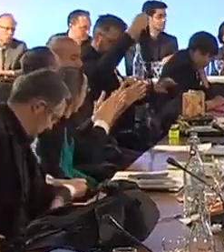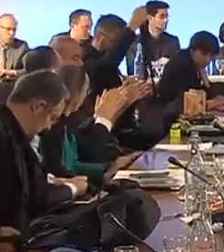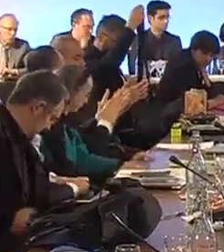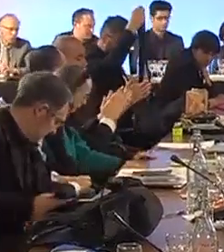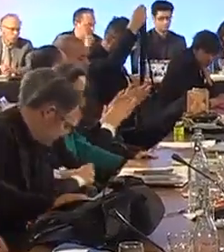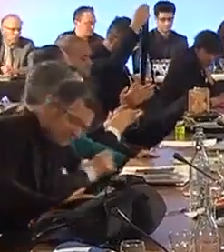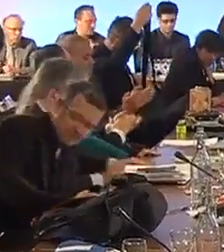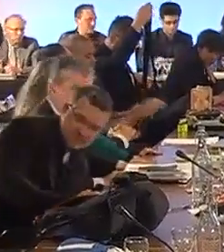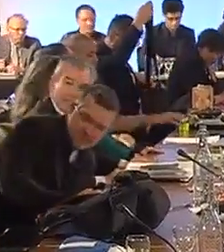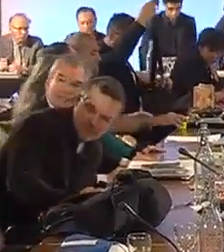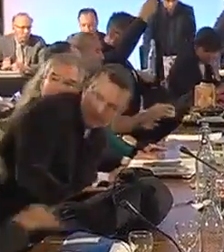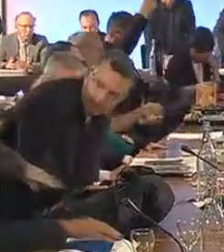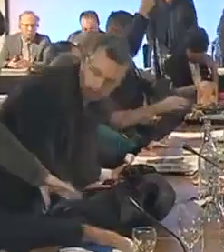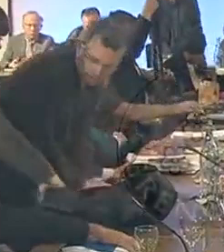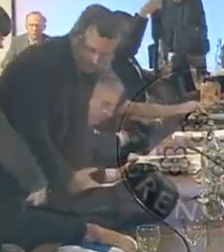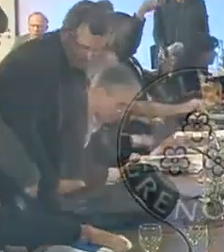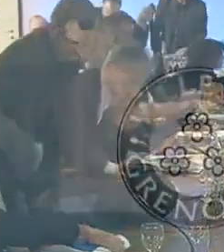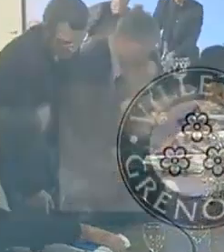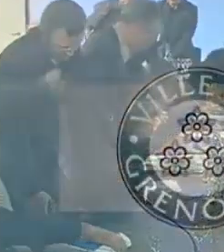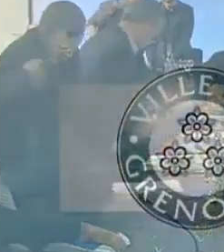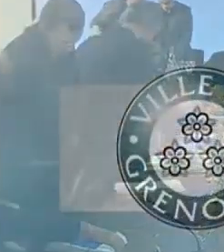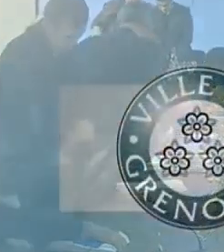bonsoir à tous bonsoir